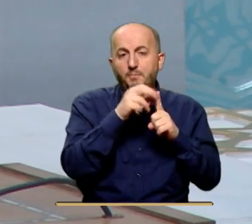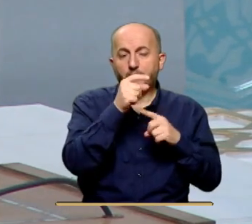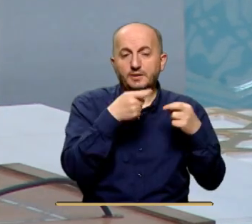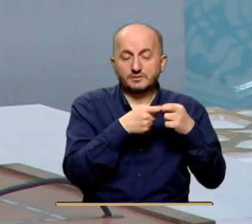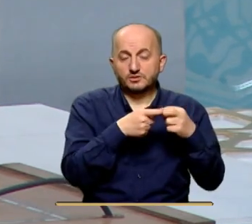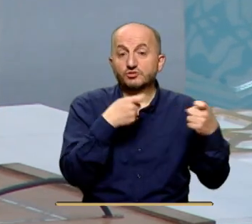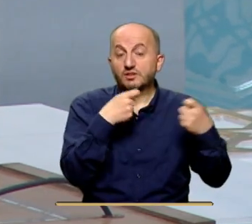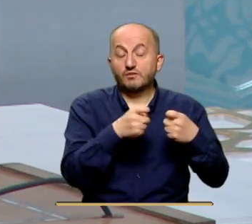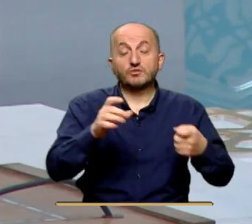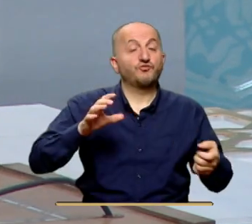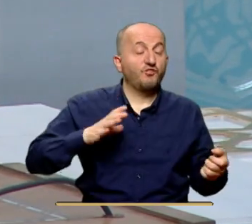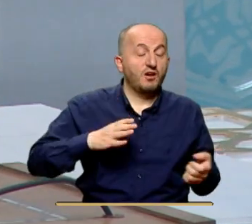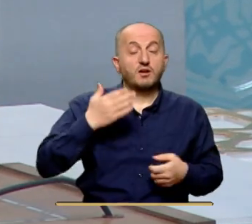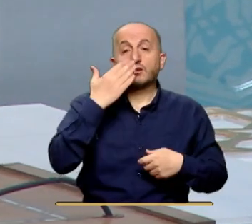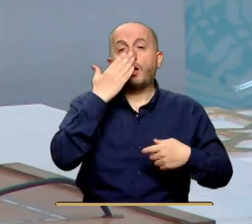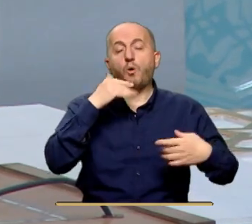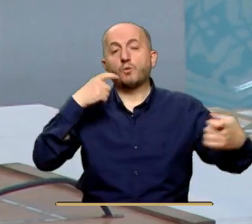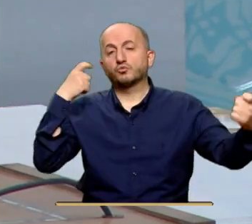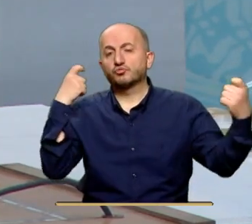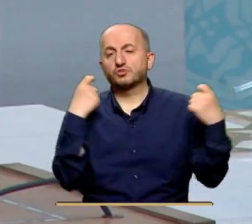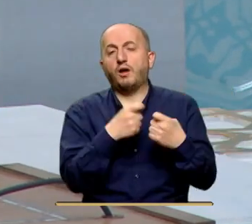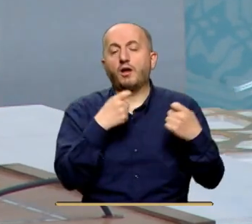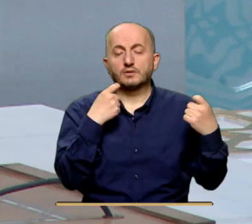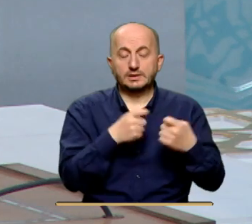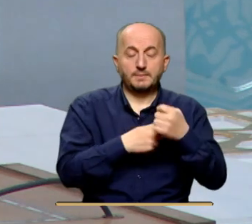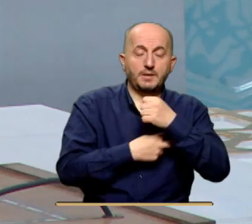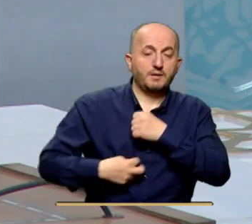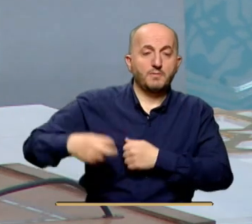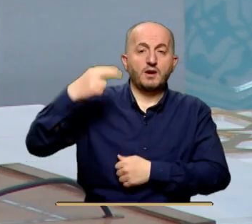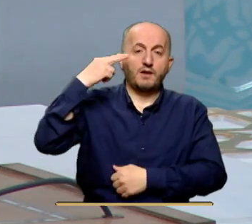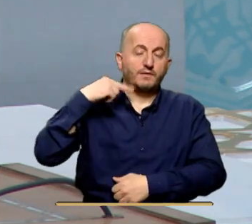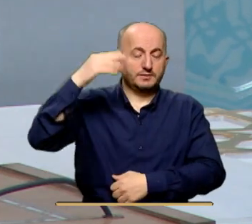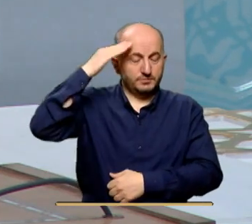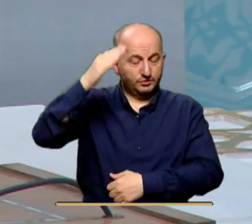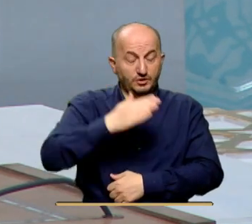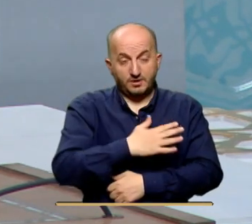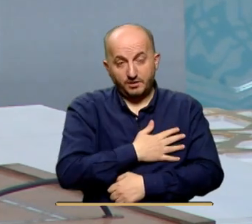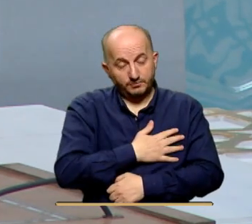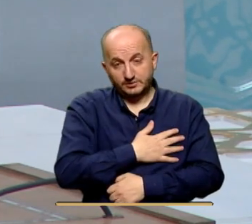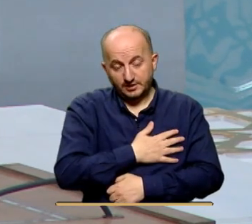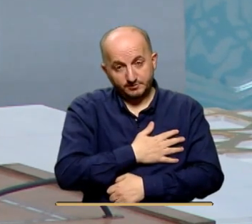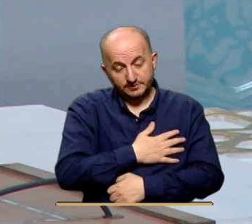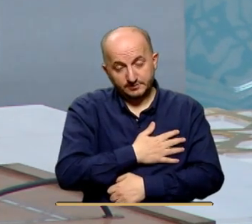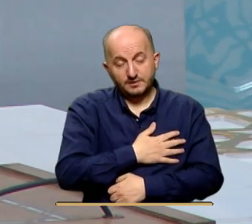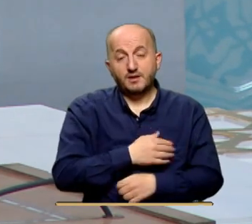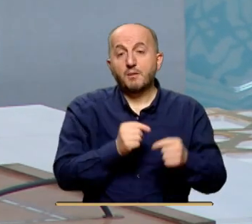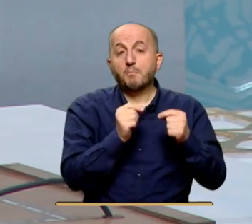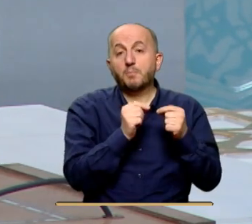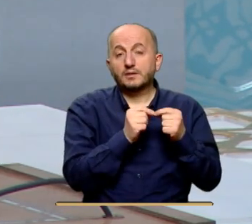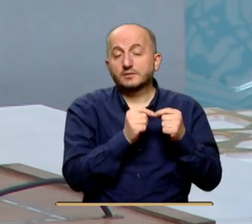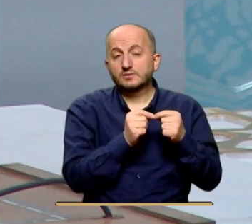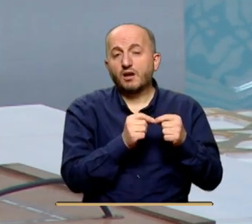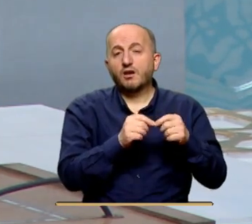ve yokluk cihadıdır. Hani Efendimiz sallallahu aleyhi ve sellemin Bedir'de